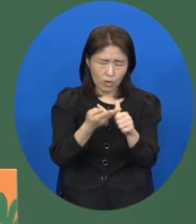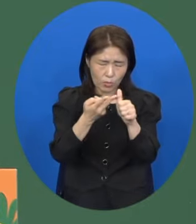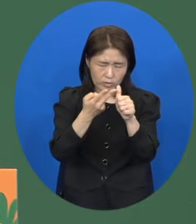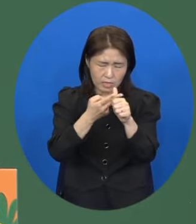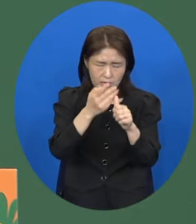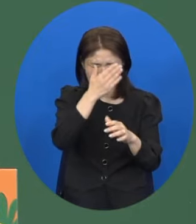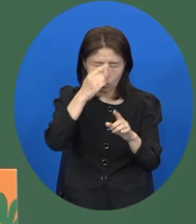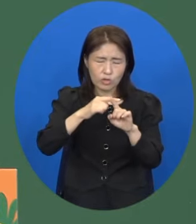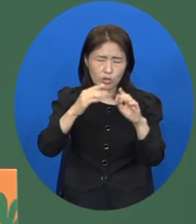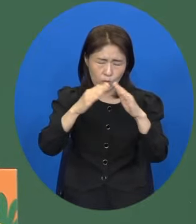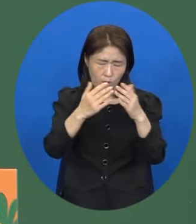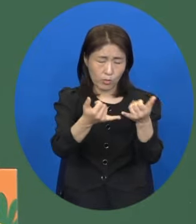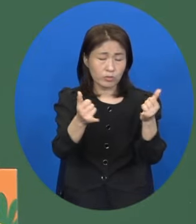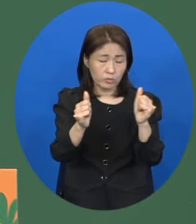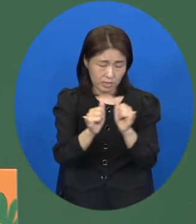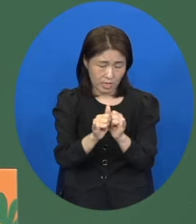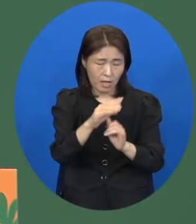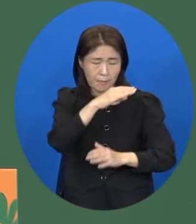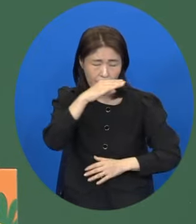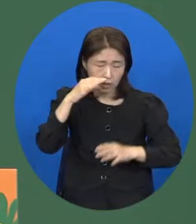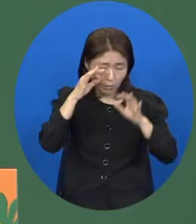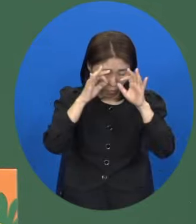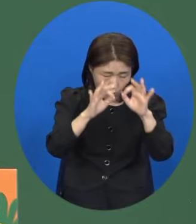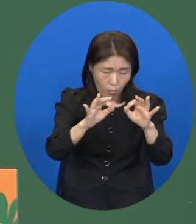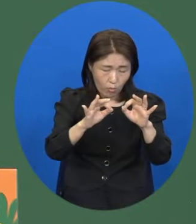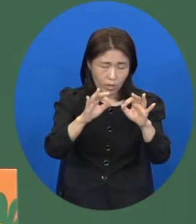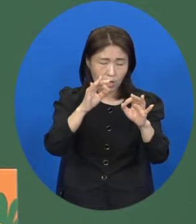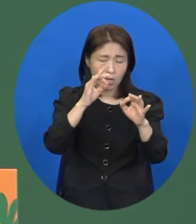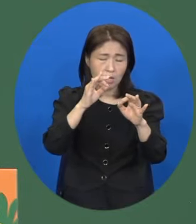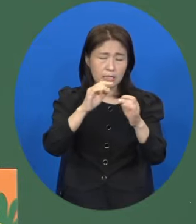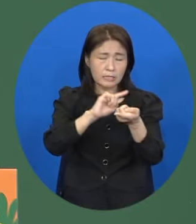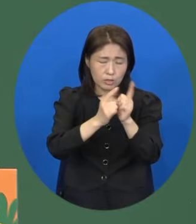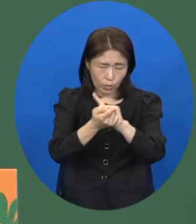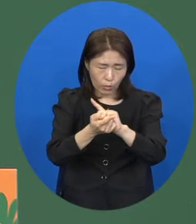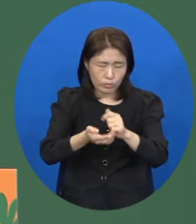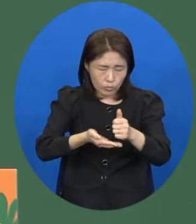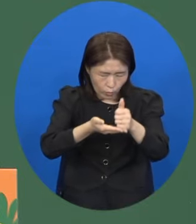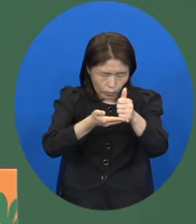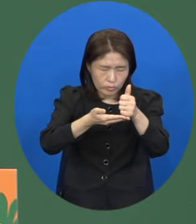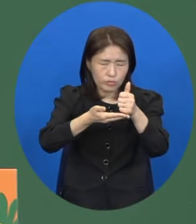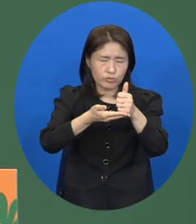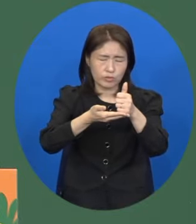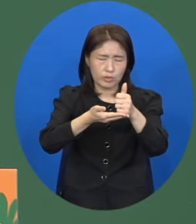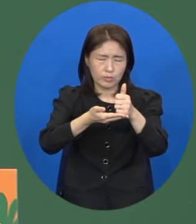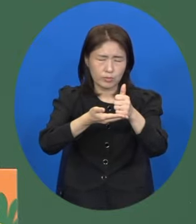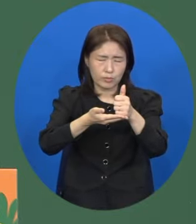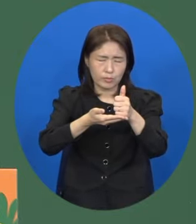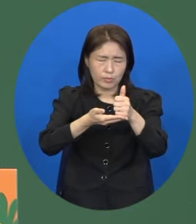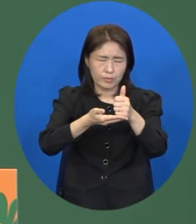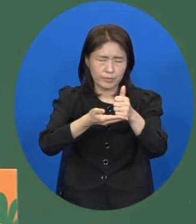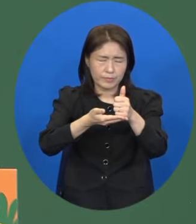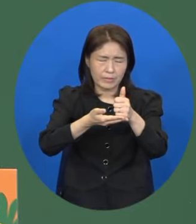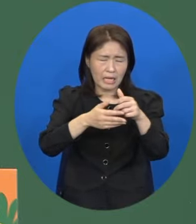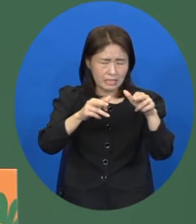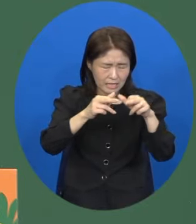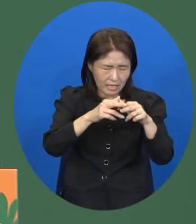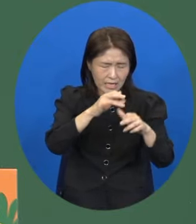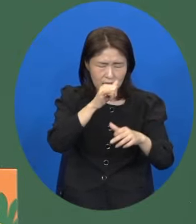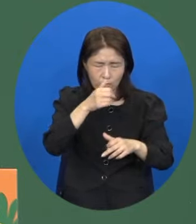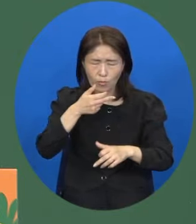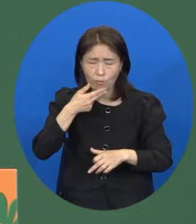공동체가 바로 보게 하여 주시고 그래서 서로를 존중하며 무엇보다 장애인 비장애인이 하나